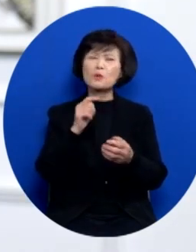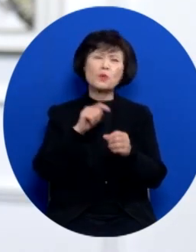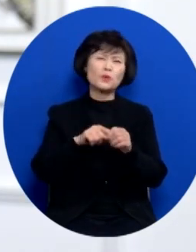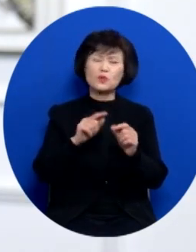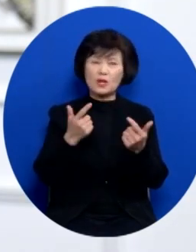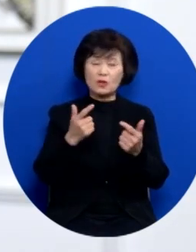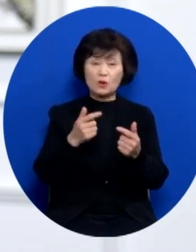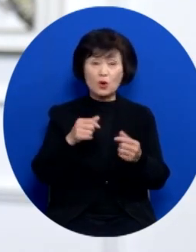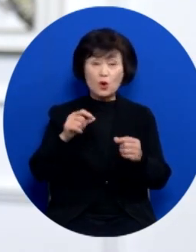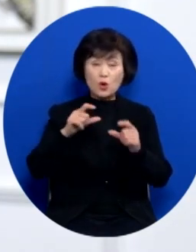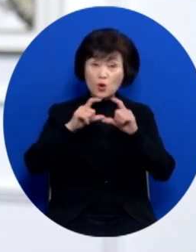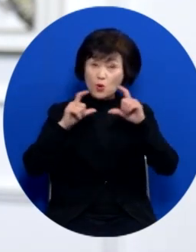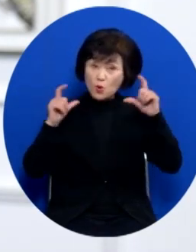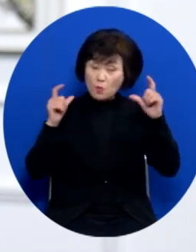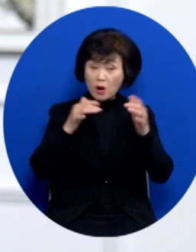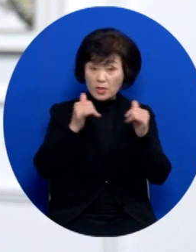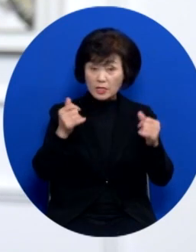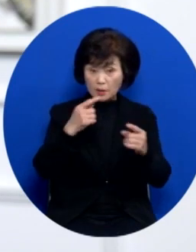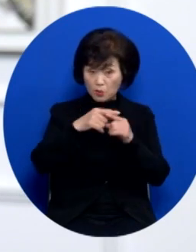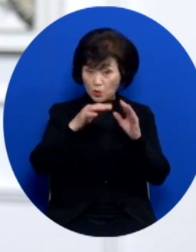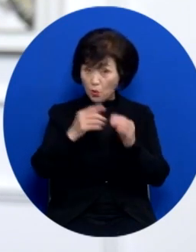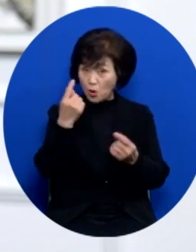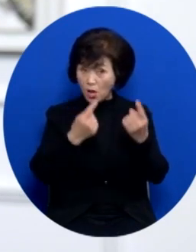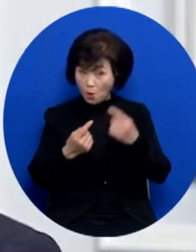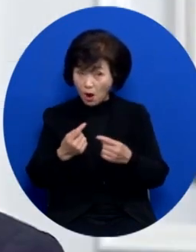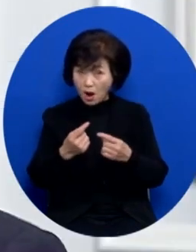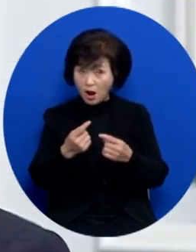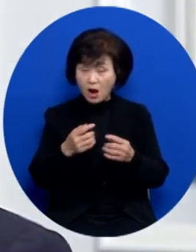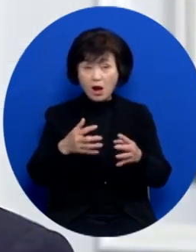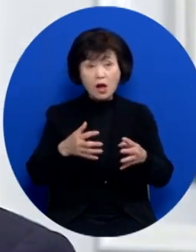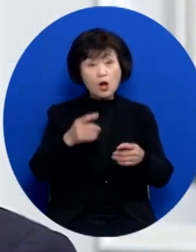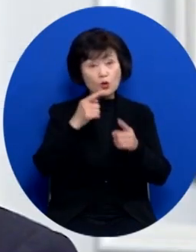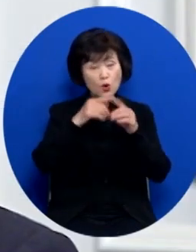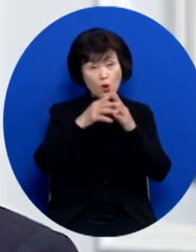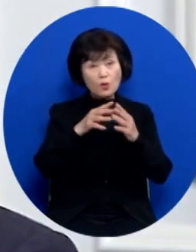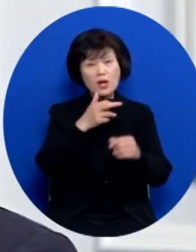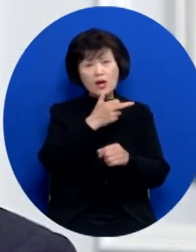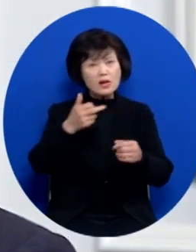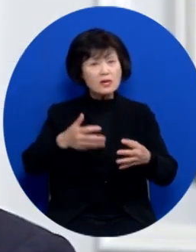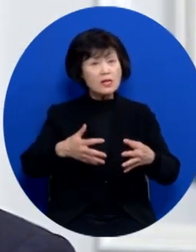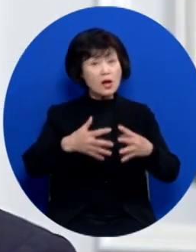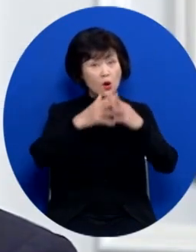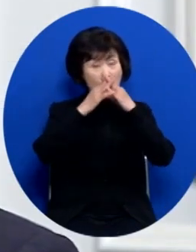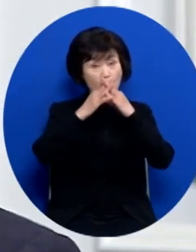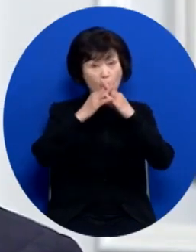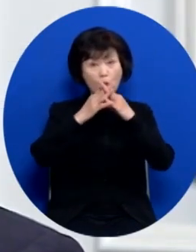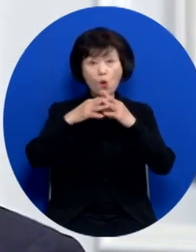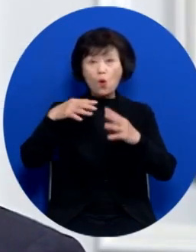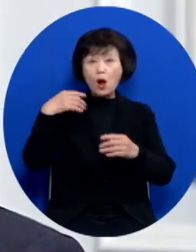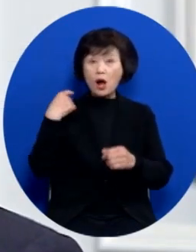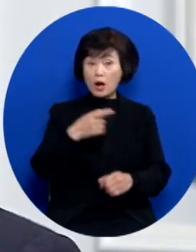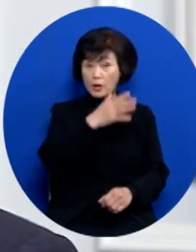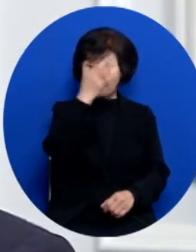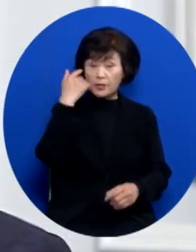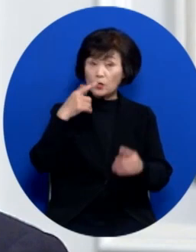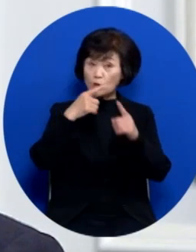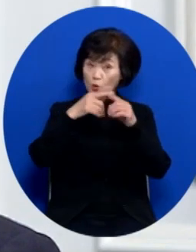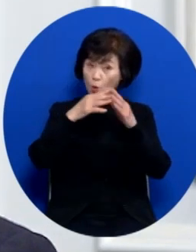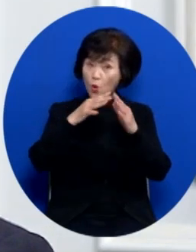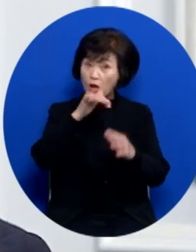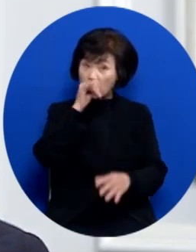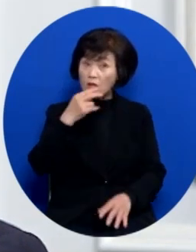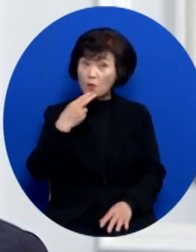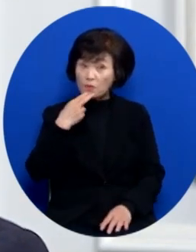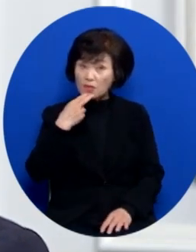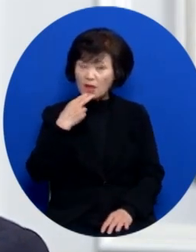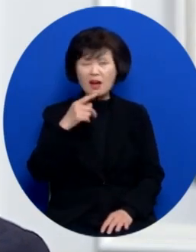나오는가, 위대한 건축물을 가지고 있는가, 어떤 자랑스러운 사역들을 하고 있는가와 같은